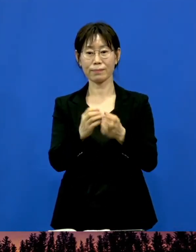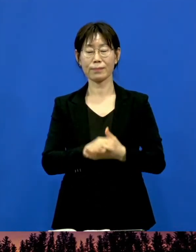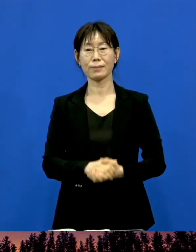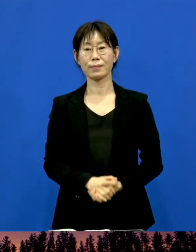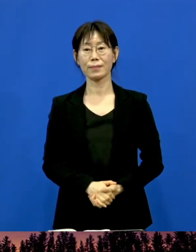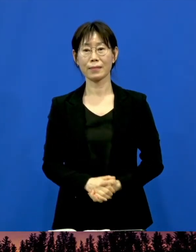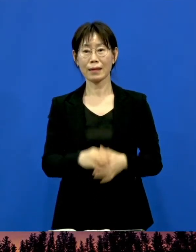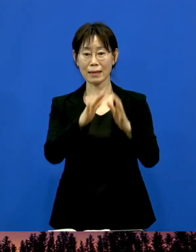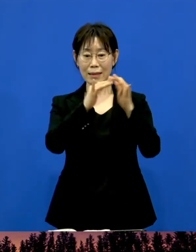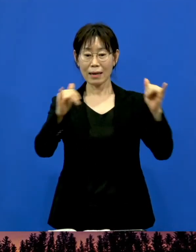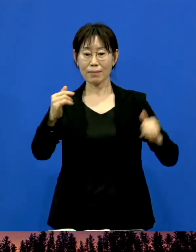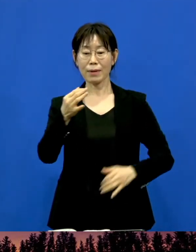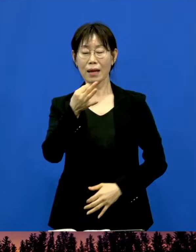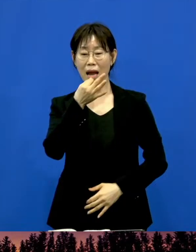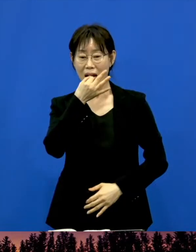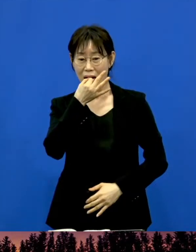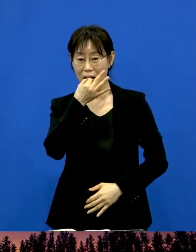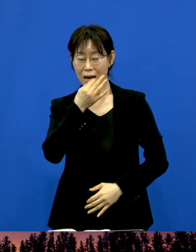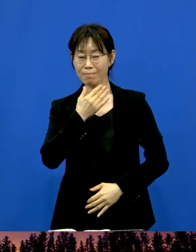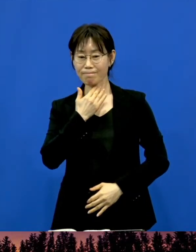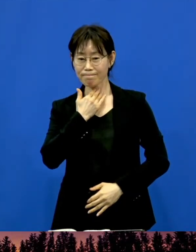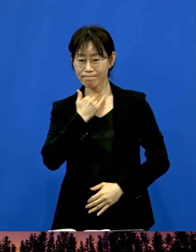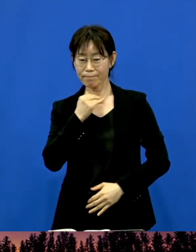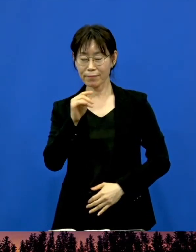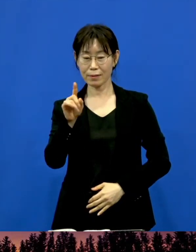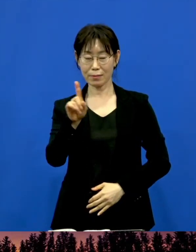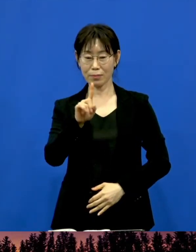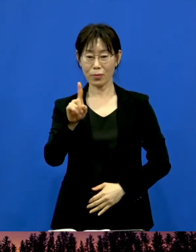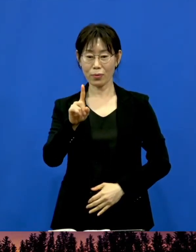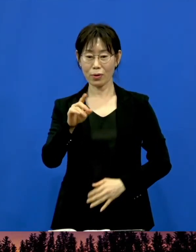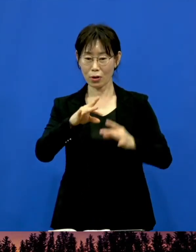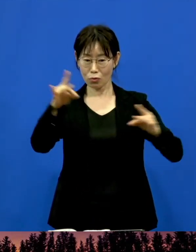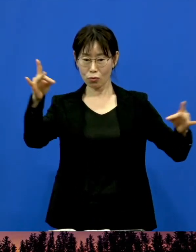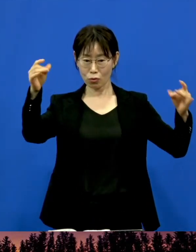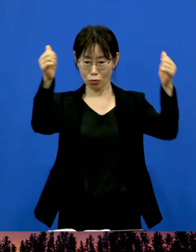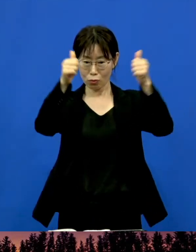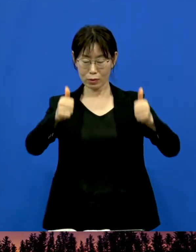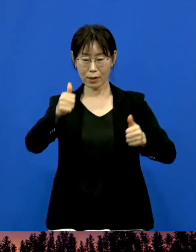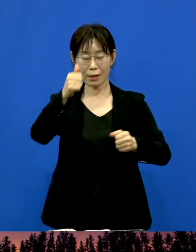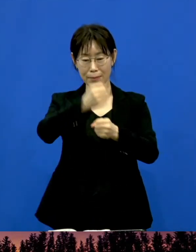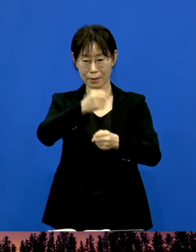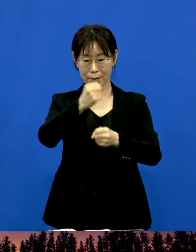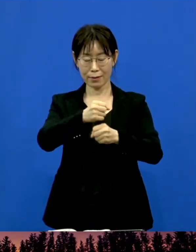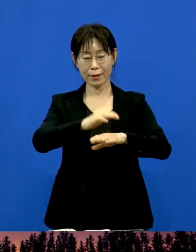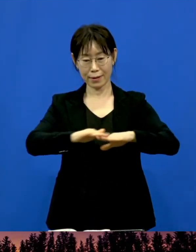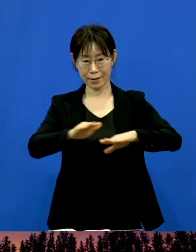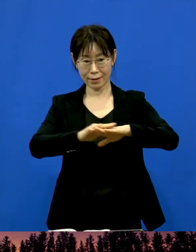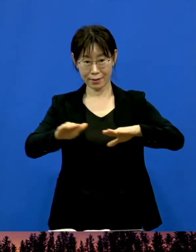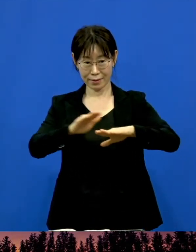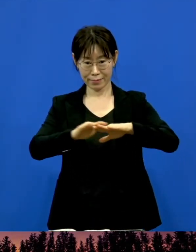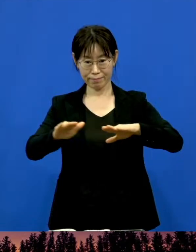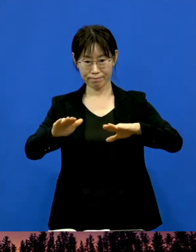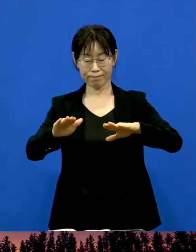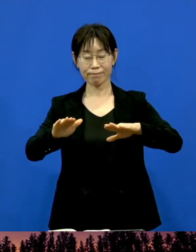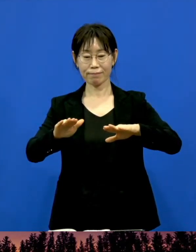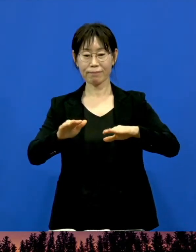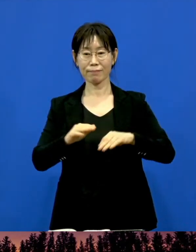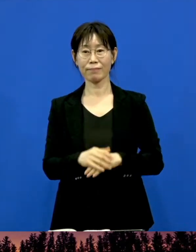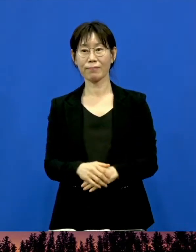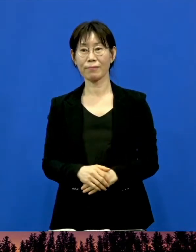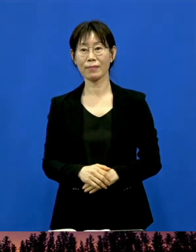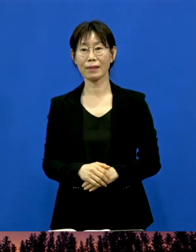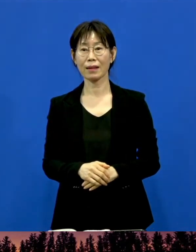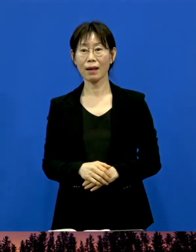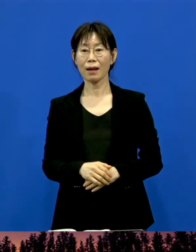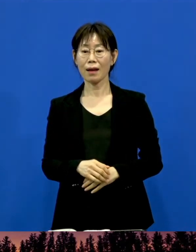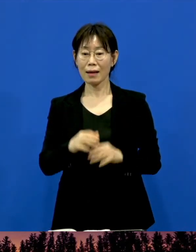그래서 인간의 욕망이 우상에게 투사된 것입니다. 그래서 인간의 열망,